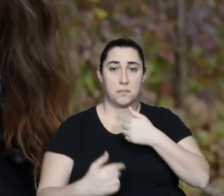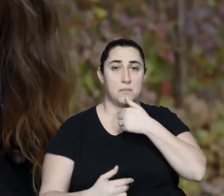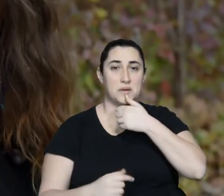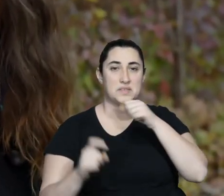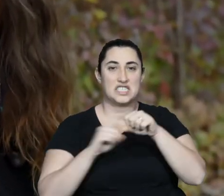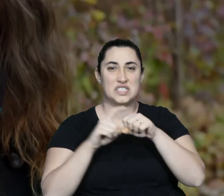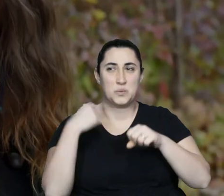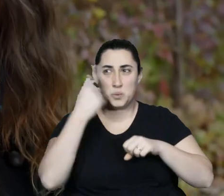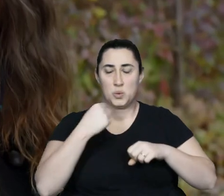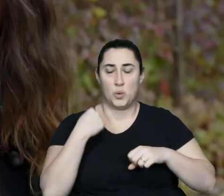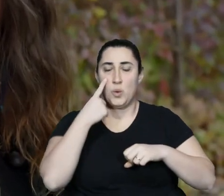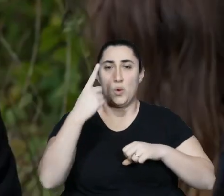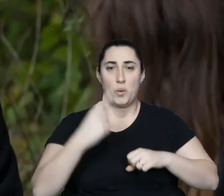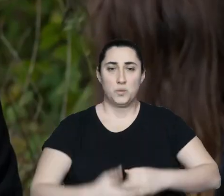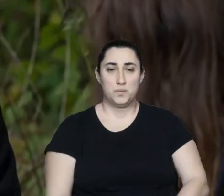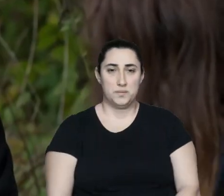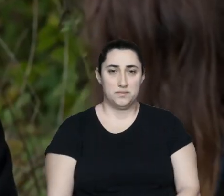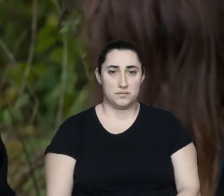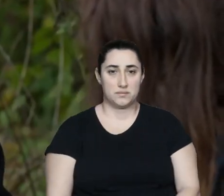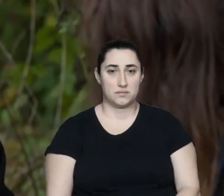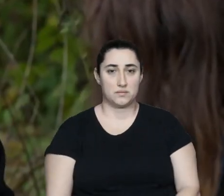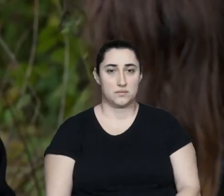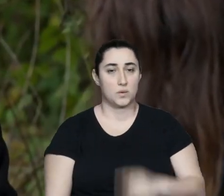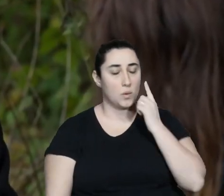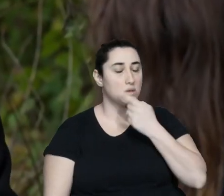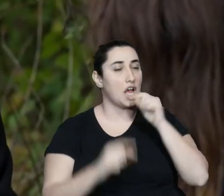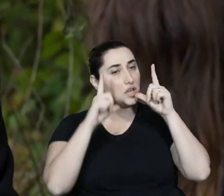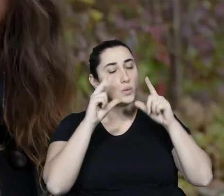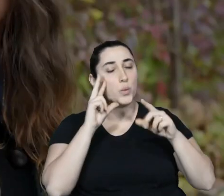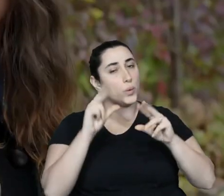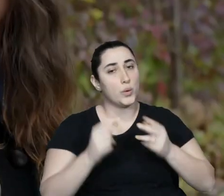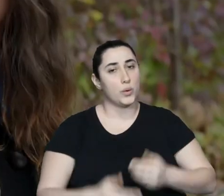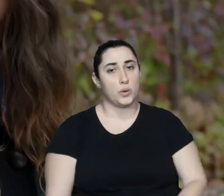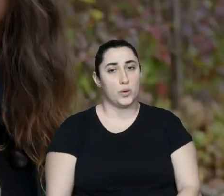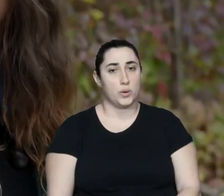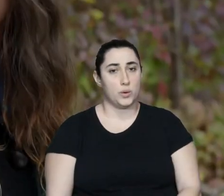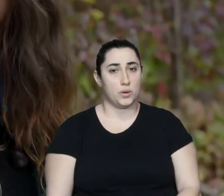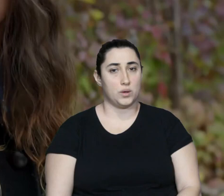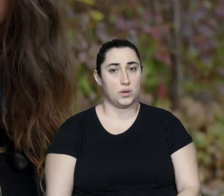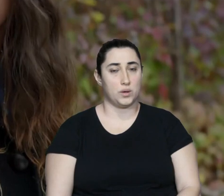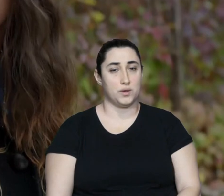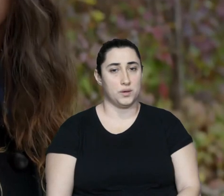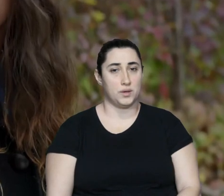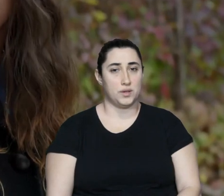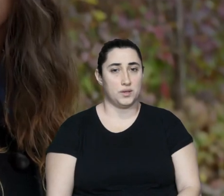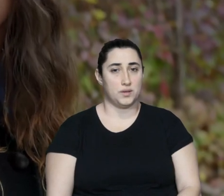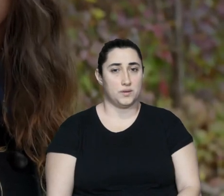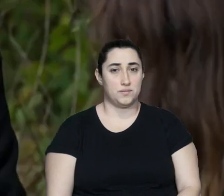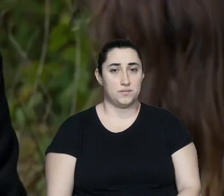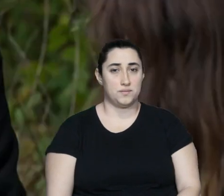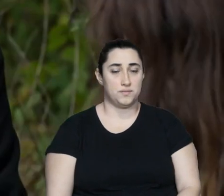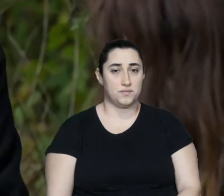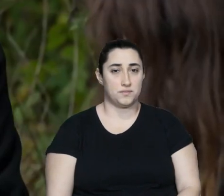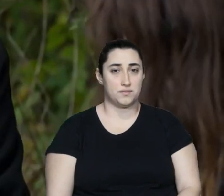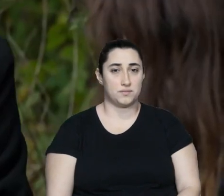Babamın sinirli bir ifadesi gözümün önüne geldi. Gözlerin açık uyu Aysu'ma söyleyeyim. Aysu o haliyle dondu sanki.